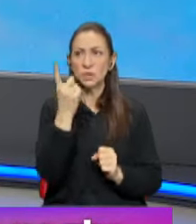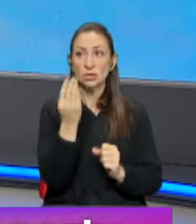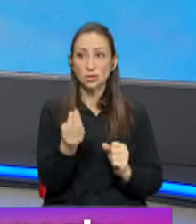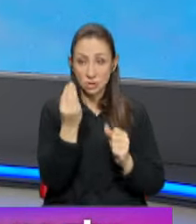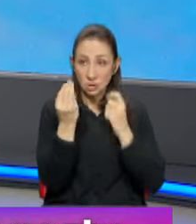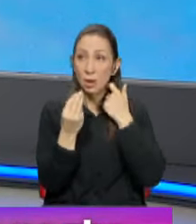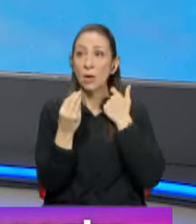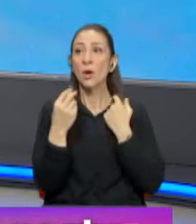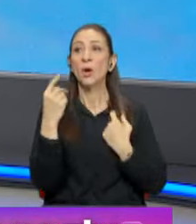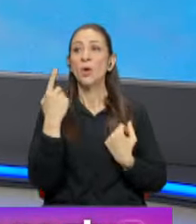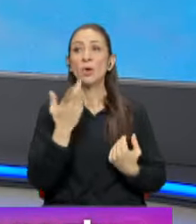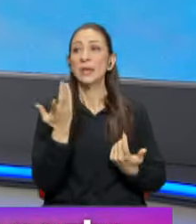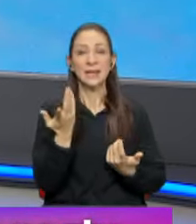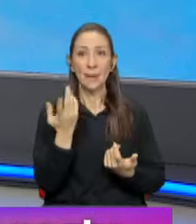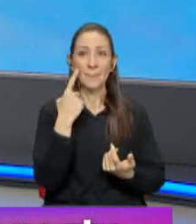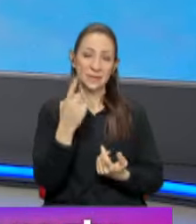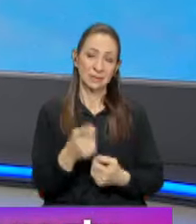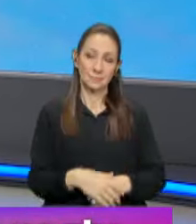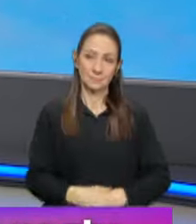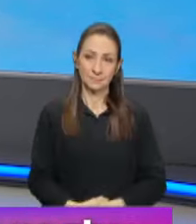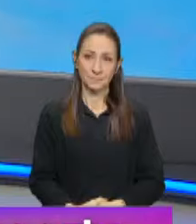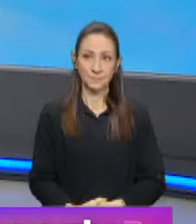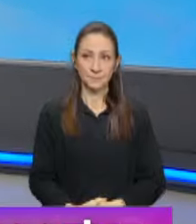çıktı. O da bakın neydi?